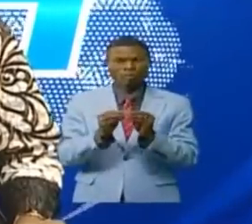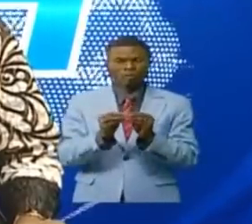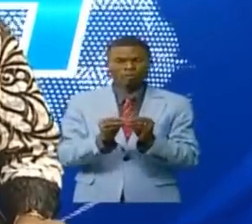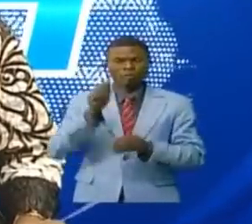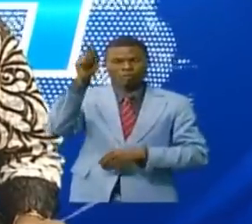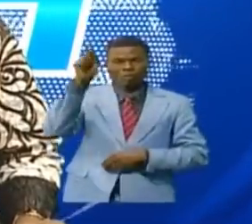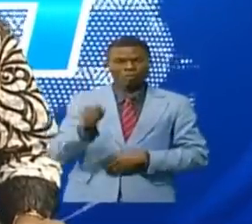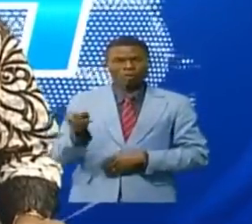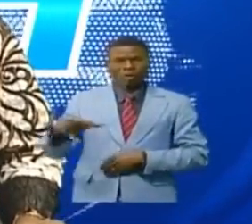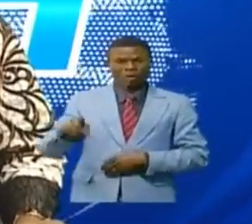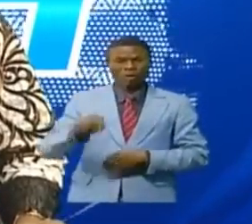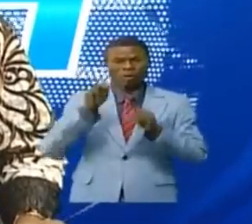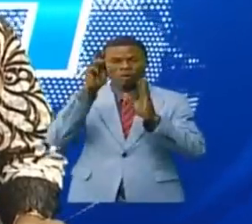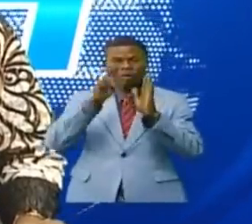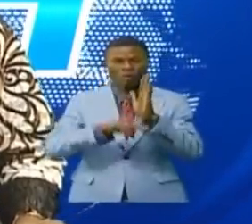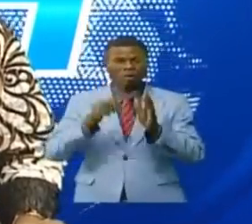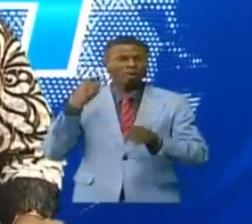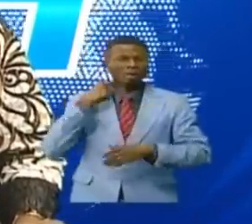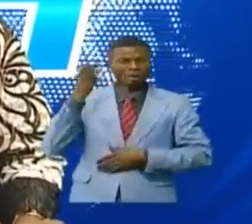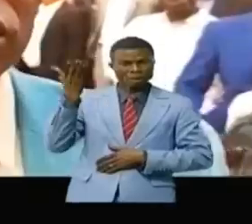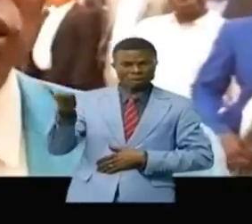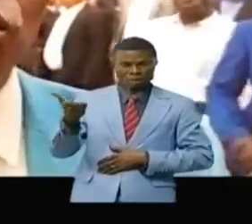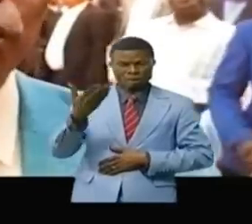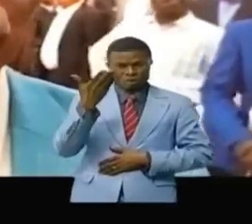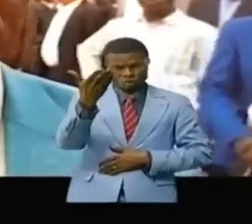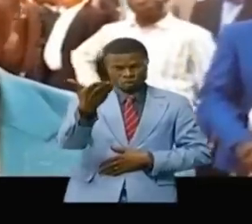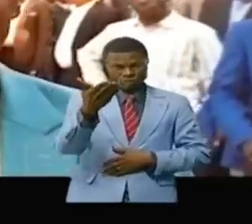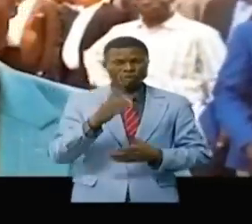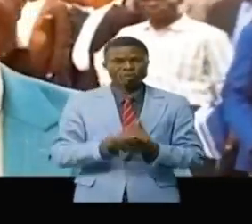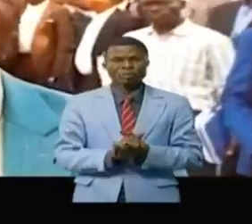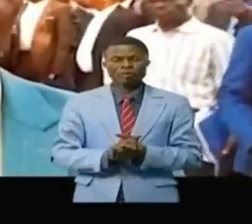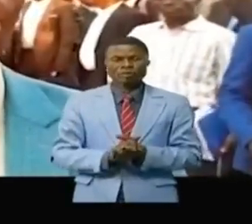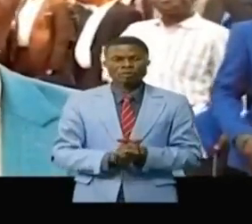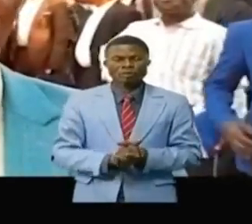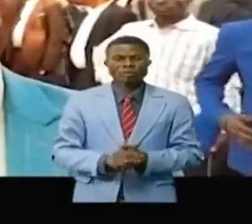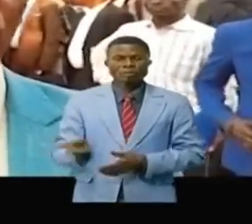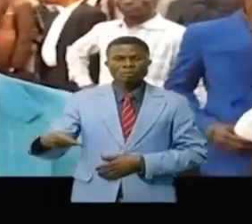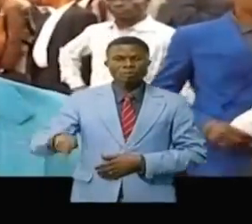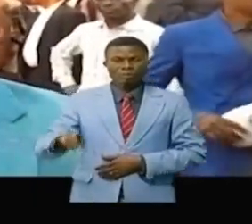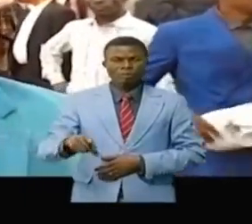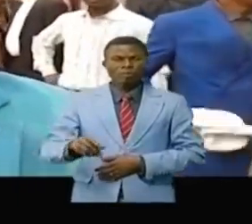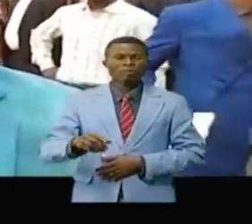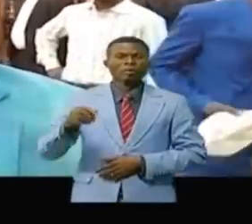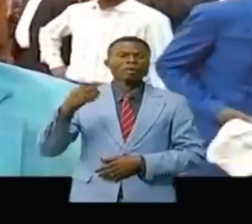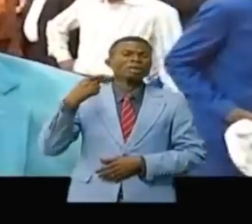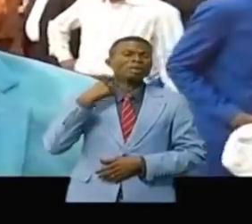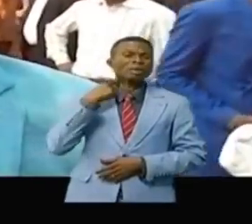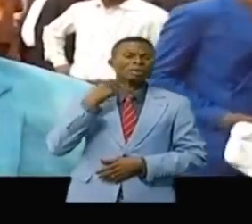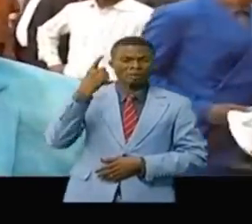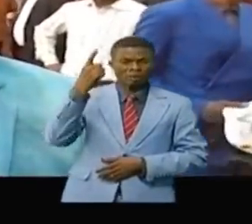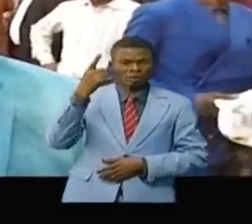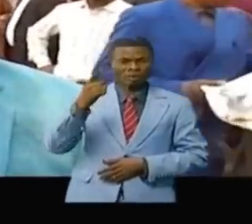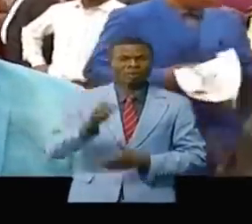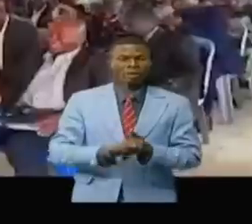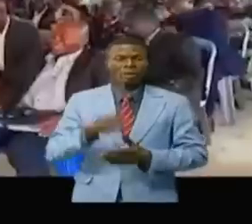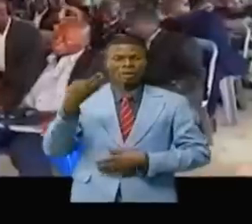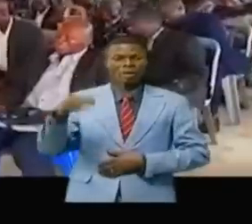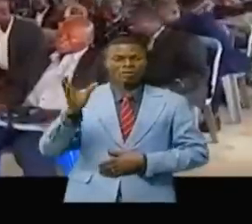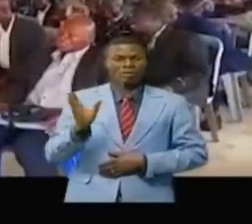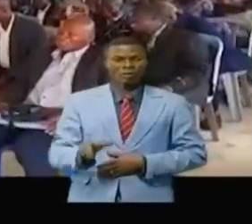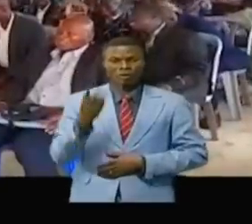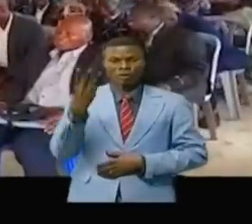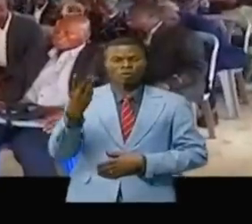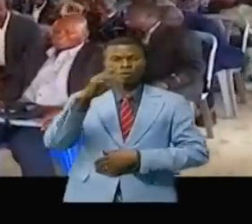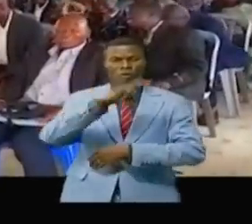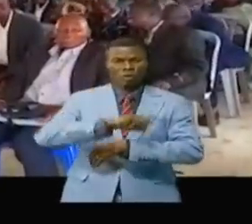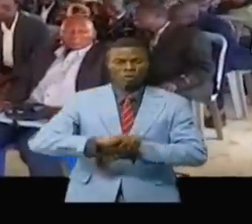division provinciale de l'enseignement à Kenge. L'inspecteur principal provincial Kwango 1, François Mukendi Bukasa, a organisé pendant